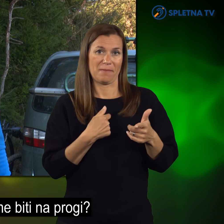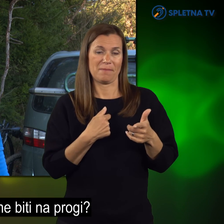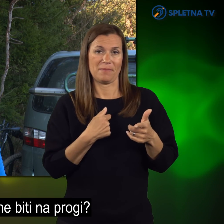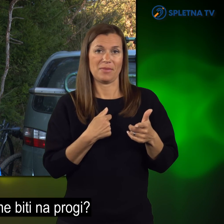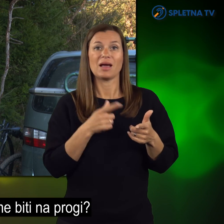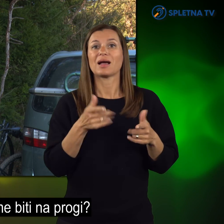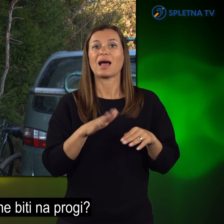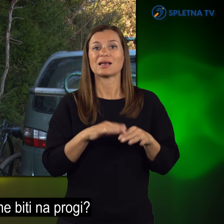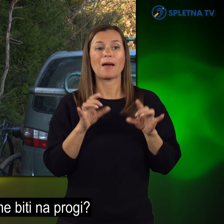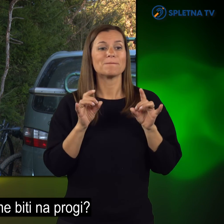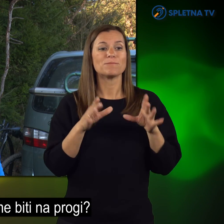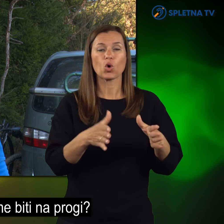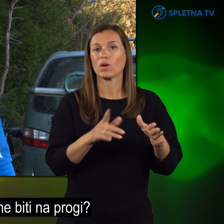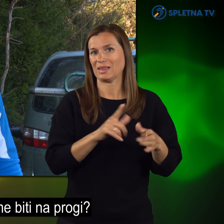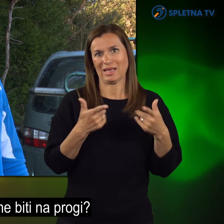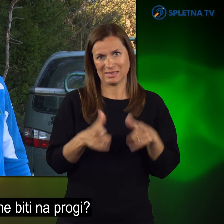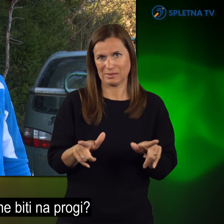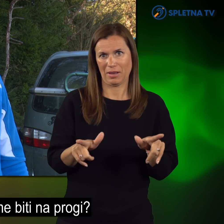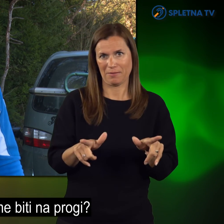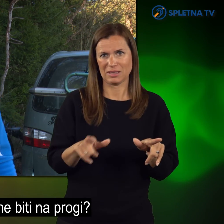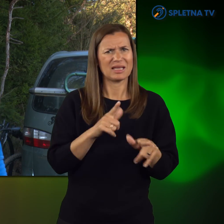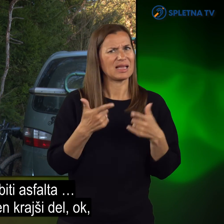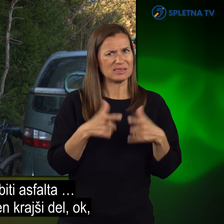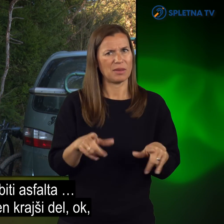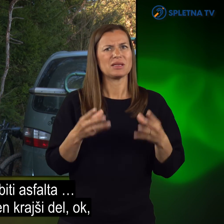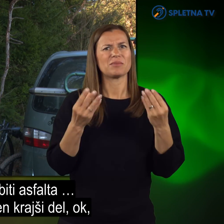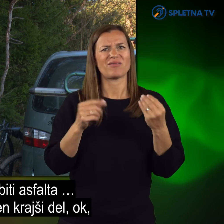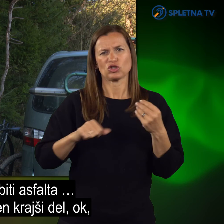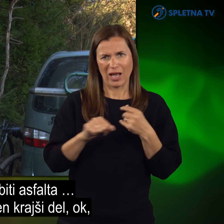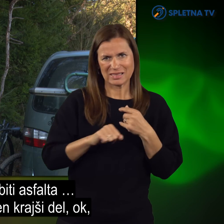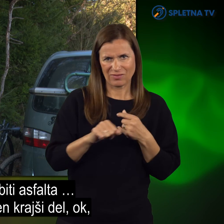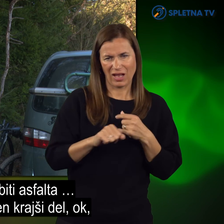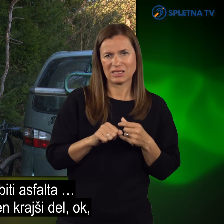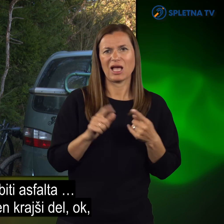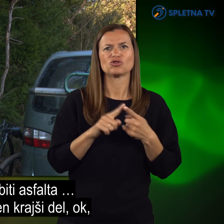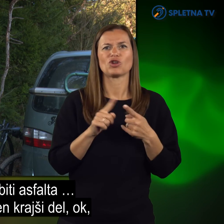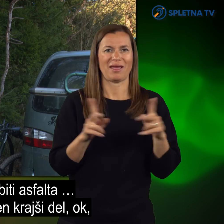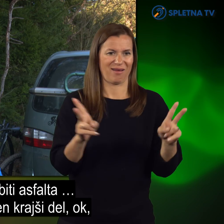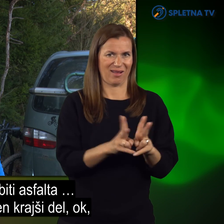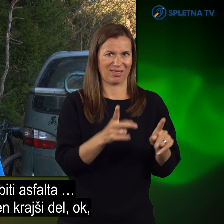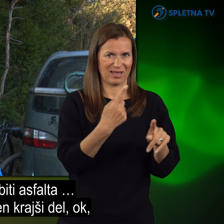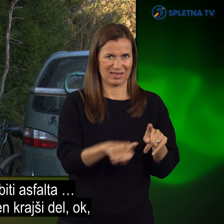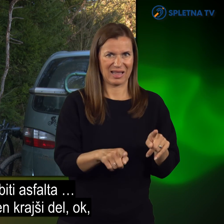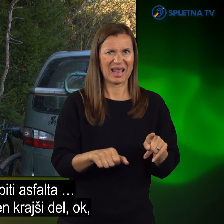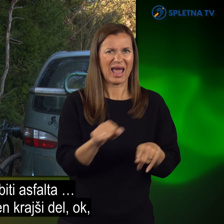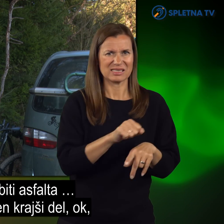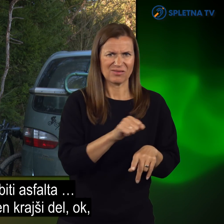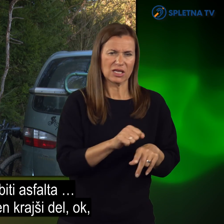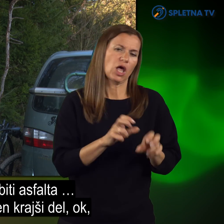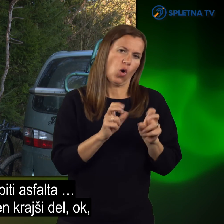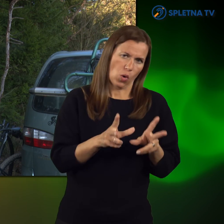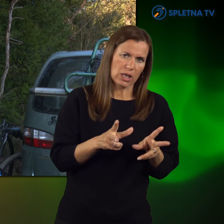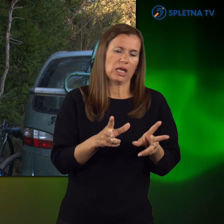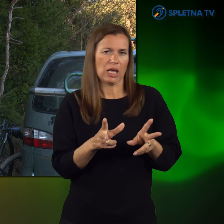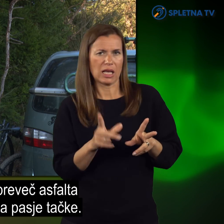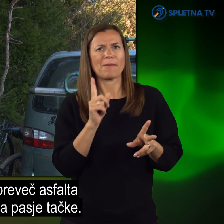kar na sami progi ne sme biti. Ne sme biti preveč asfalta. Zdaj, če je nek kratek odsek asfalta, je